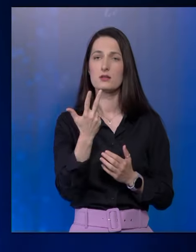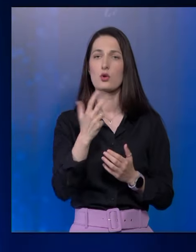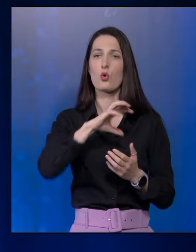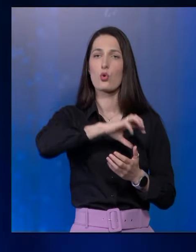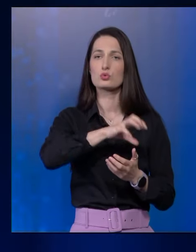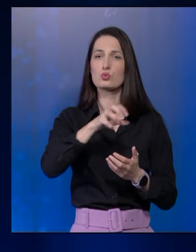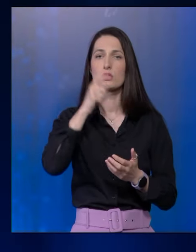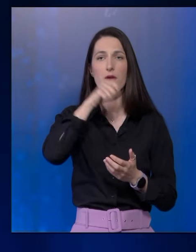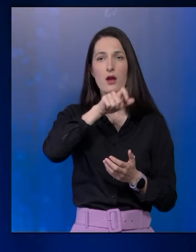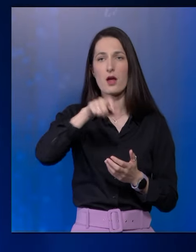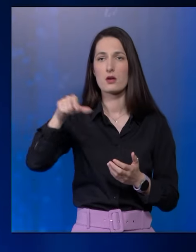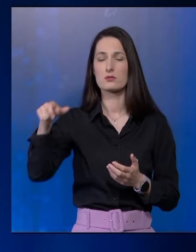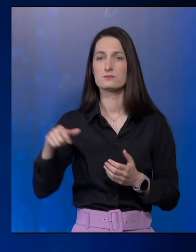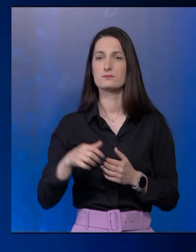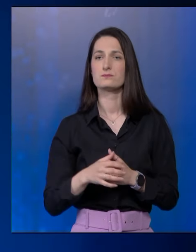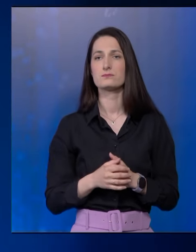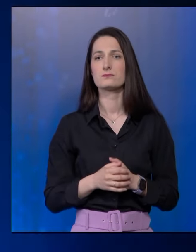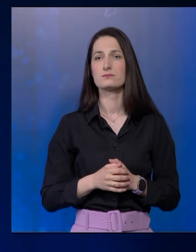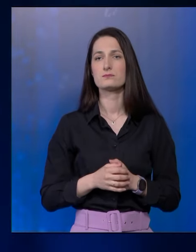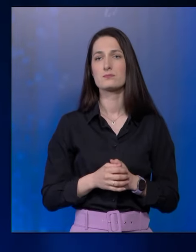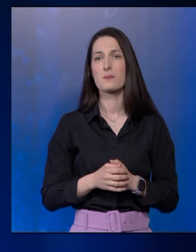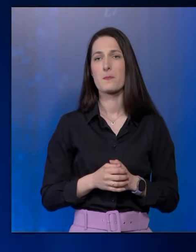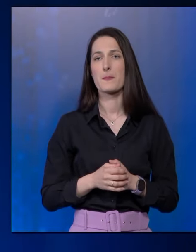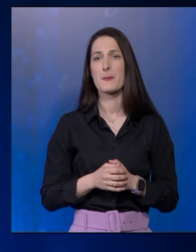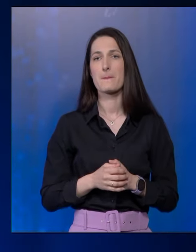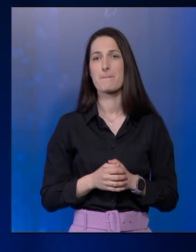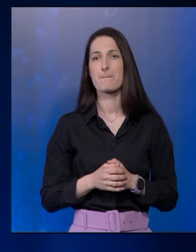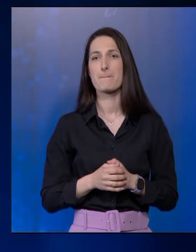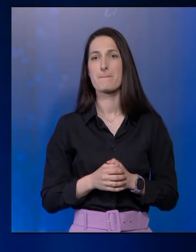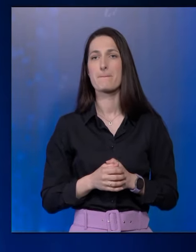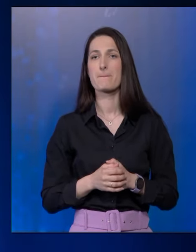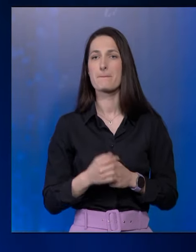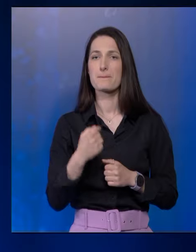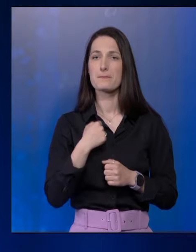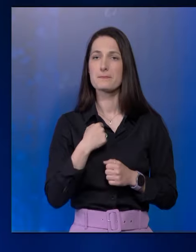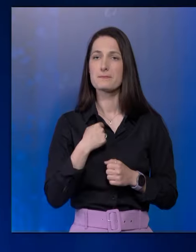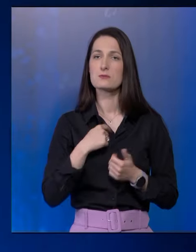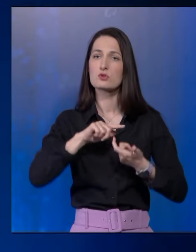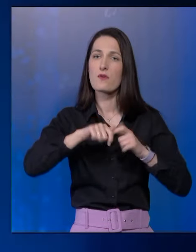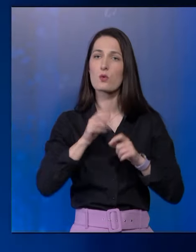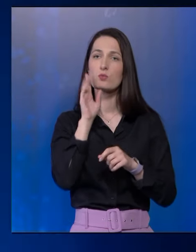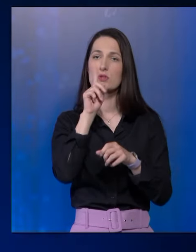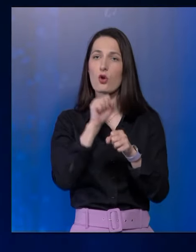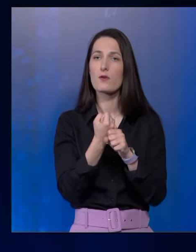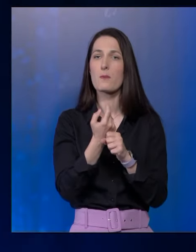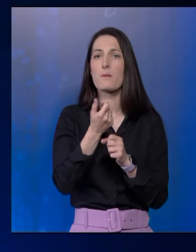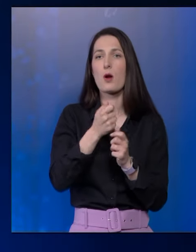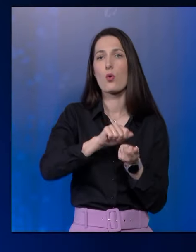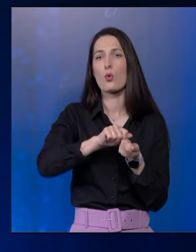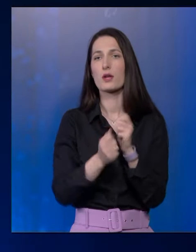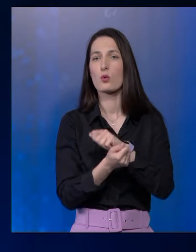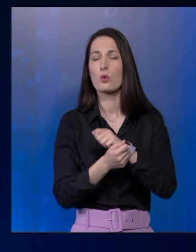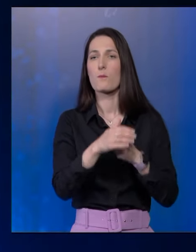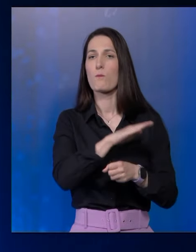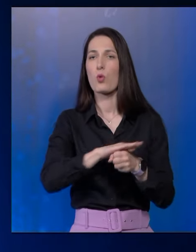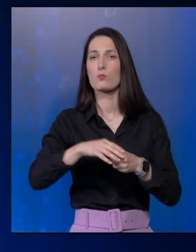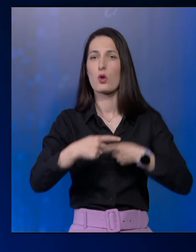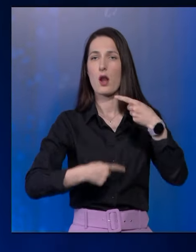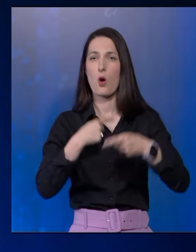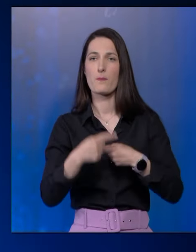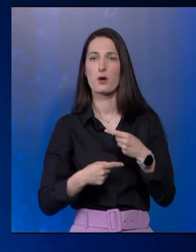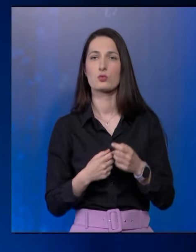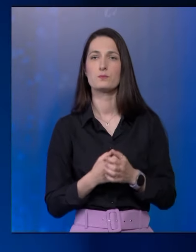pogrešno po mom mišljenju ako se tu misli na nekakve tri strane, nekakva tri konstitutivna naroda.